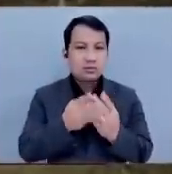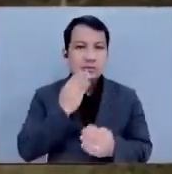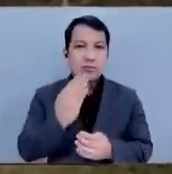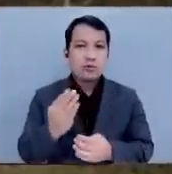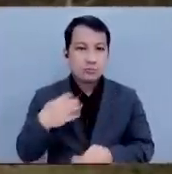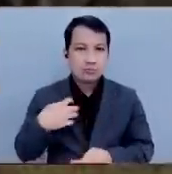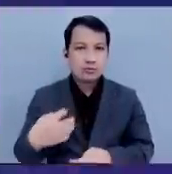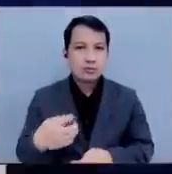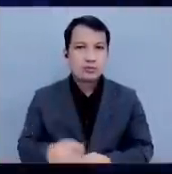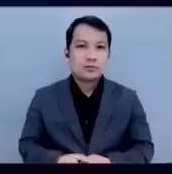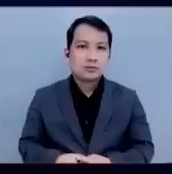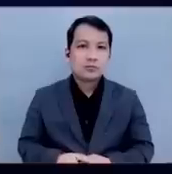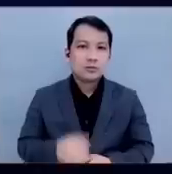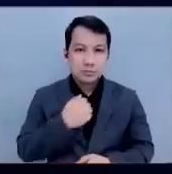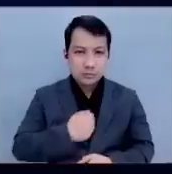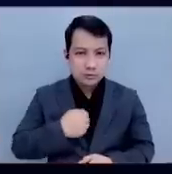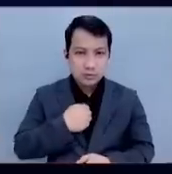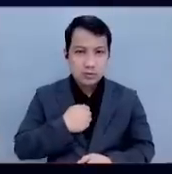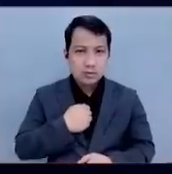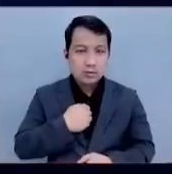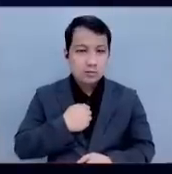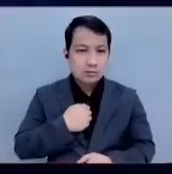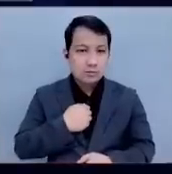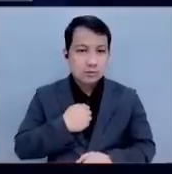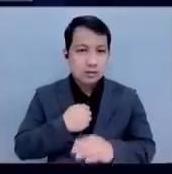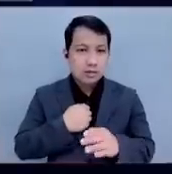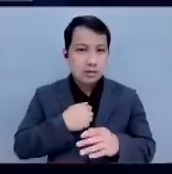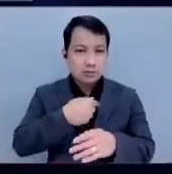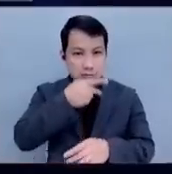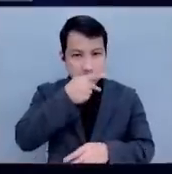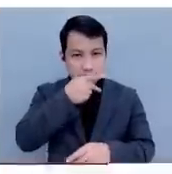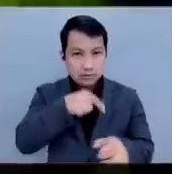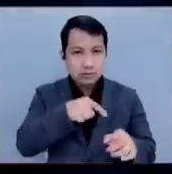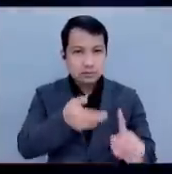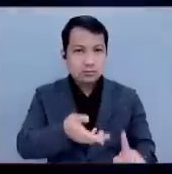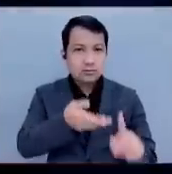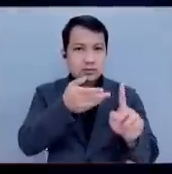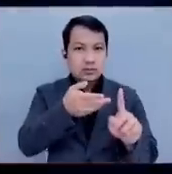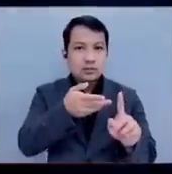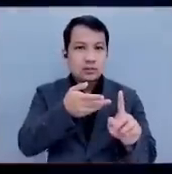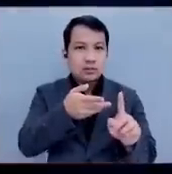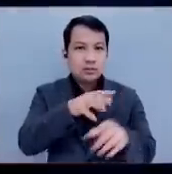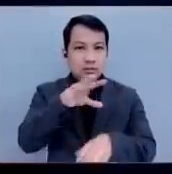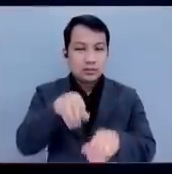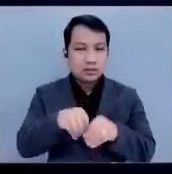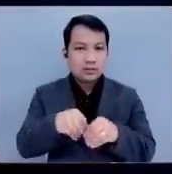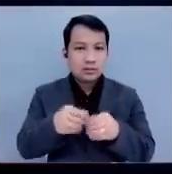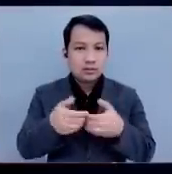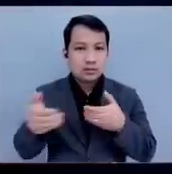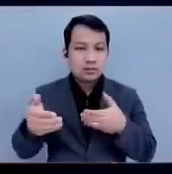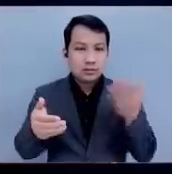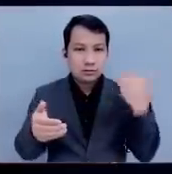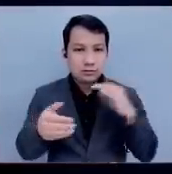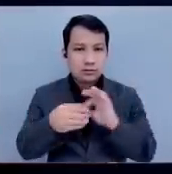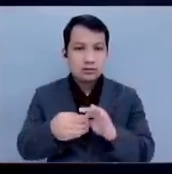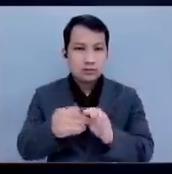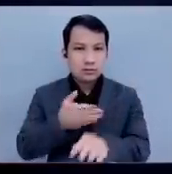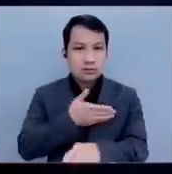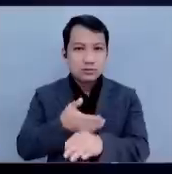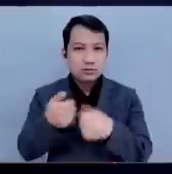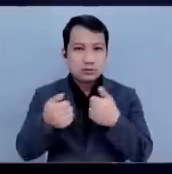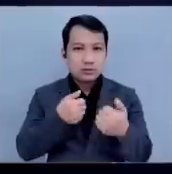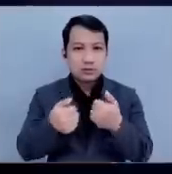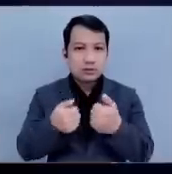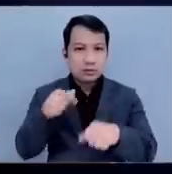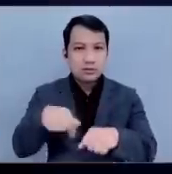Station. Humingi naman ng privacy ang pamilya ni Cocoy. Nakilala si Cocoy Baldo nang maging isa sa mga grand finalist ng isang singing competition sa